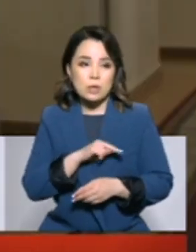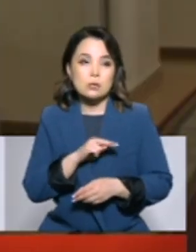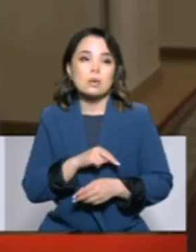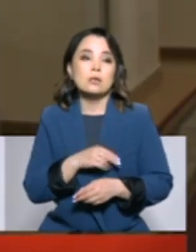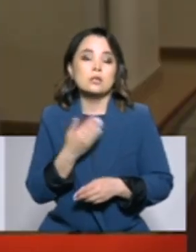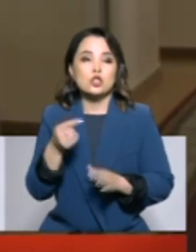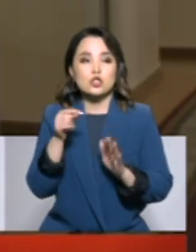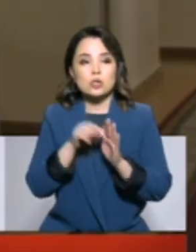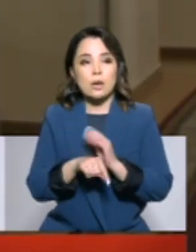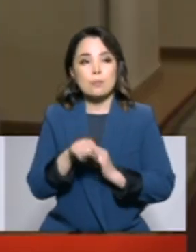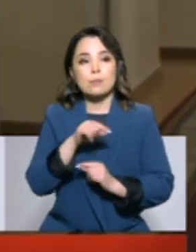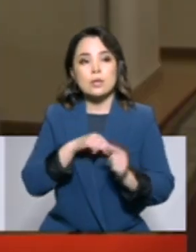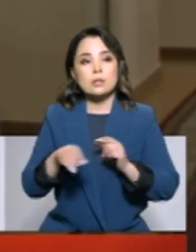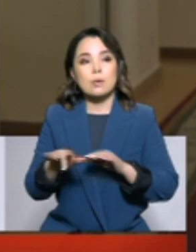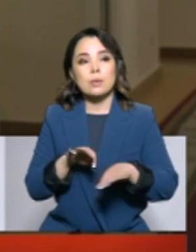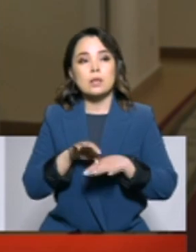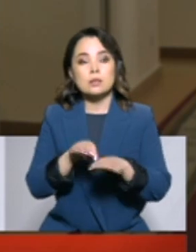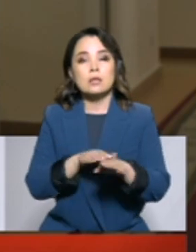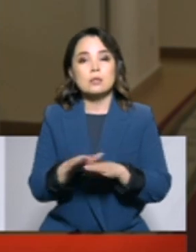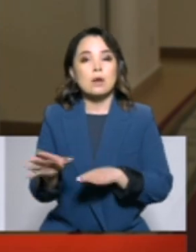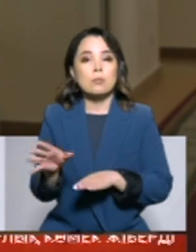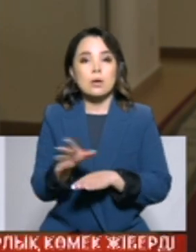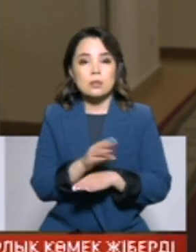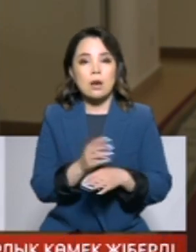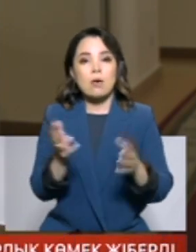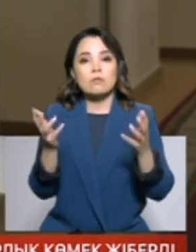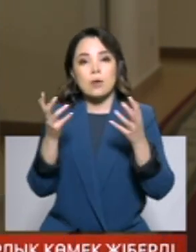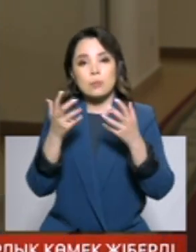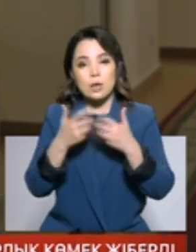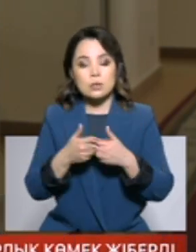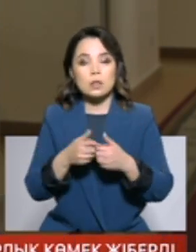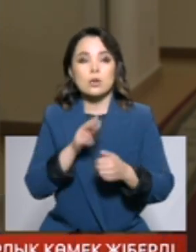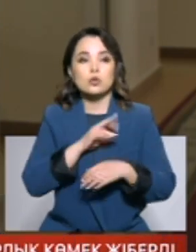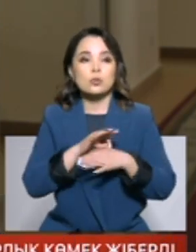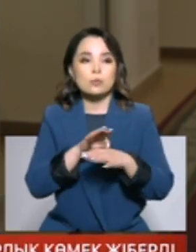және де ішіндегі бизнес процестердің барлығын біз автоматтандыру үрдістерін жүргізу керекпіз.